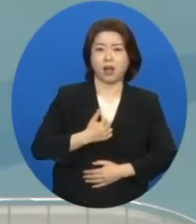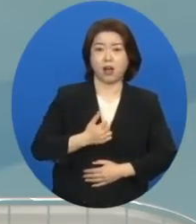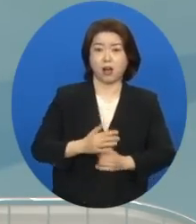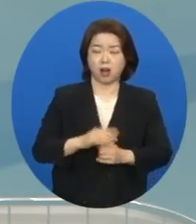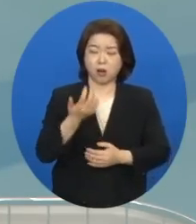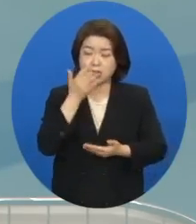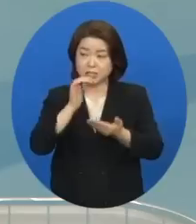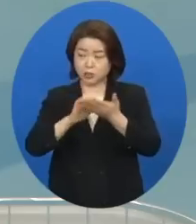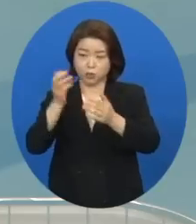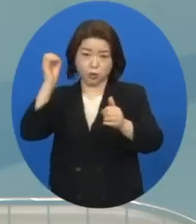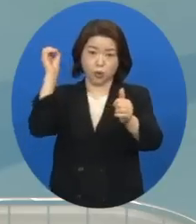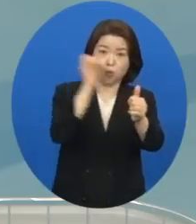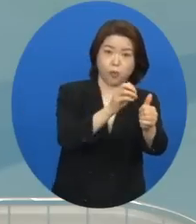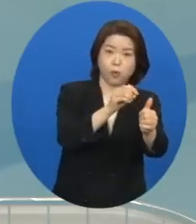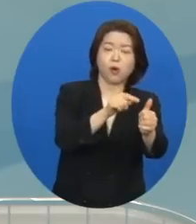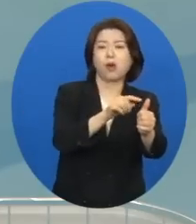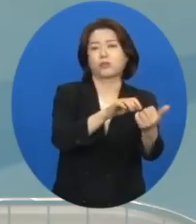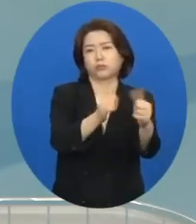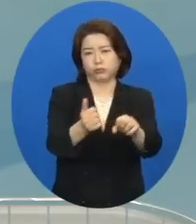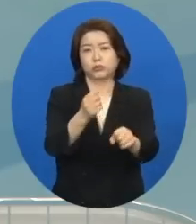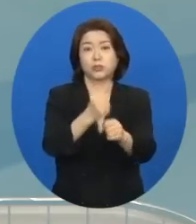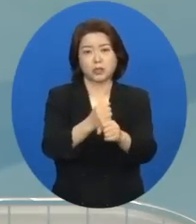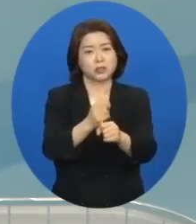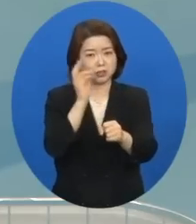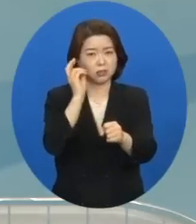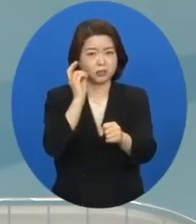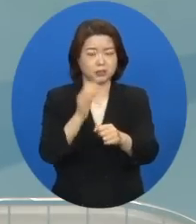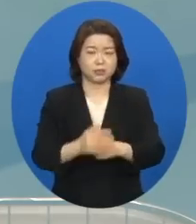오죽했으면 돌을 들어 쳐서 죽였을까요?